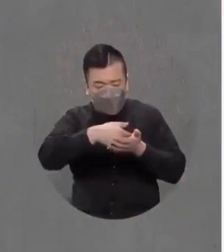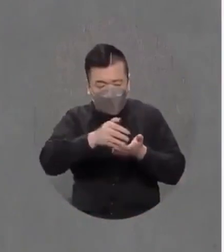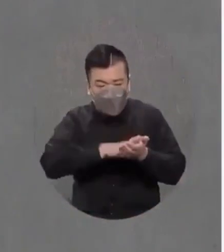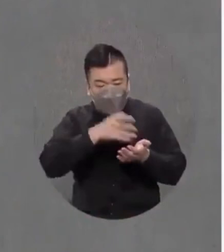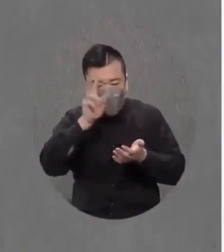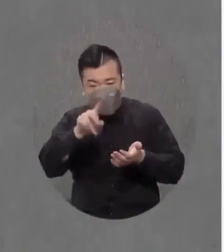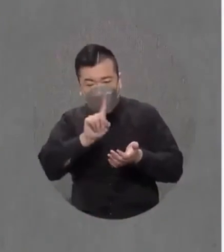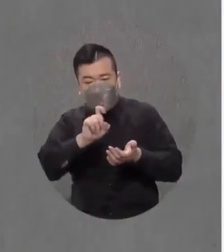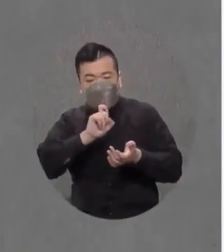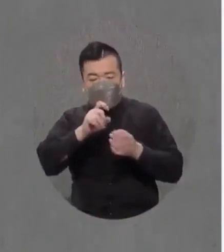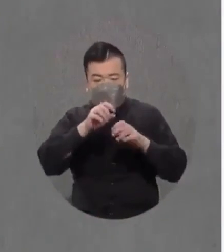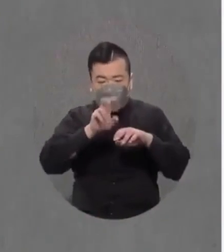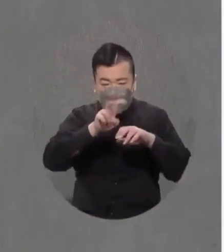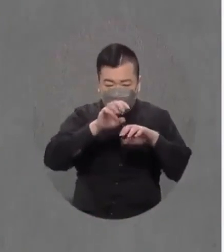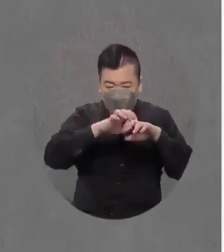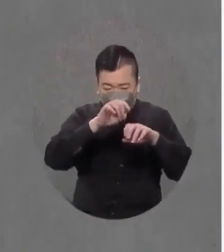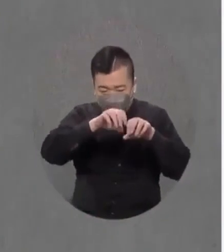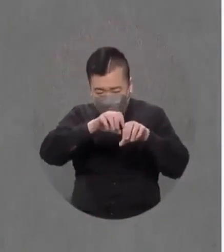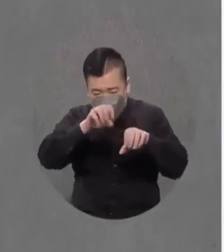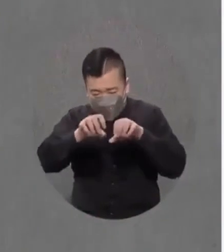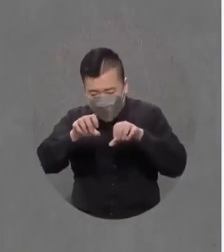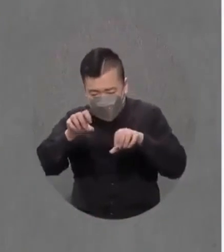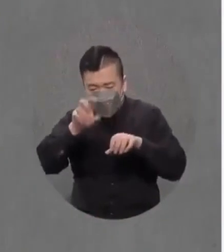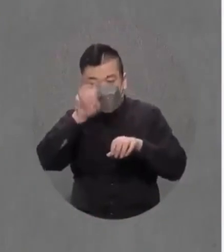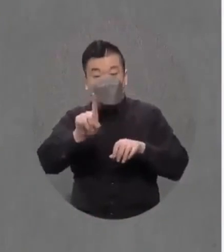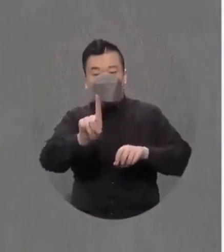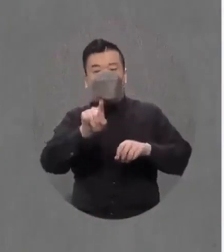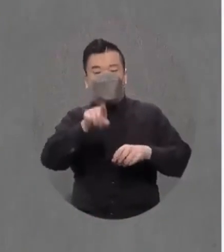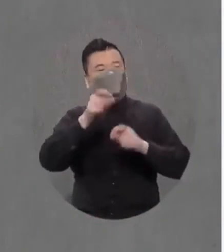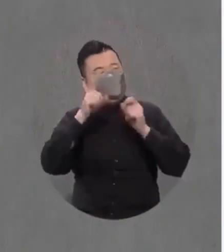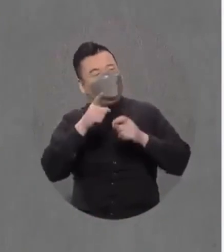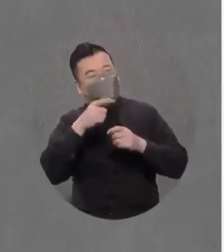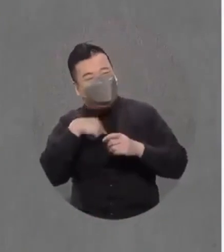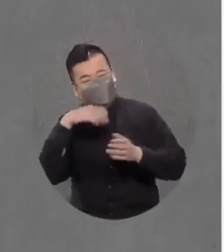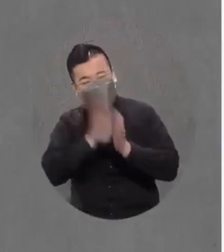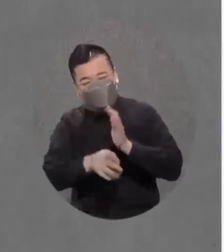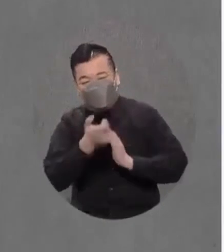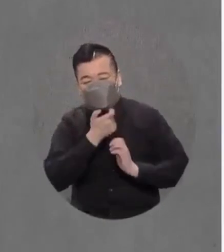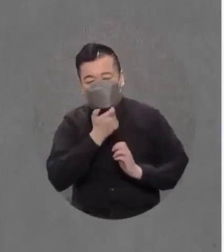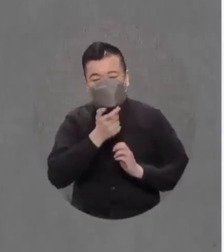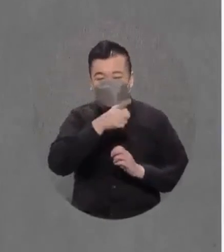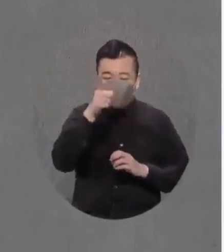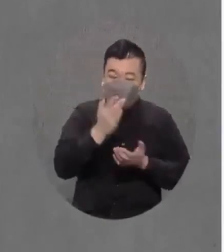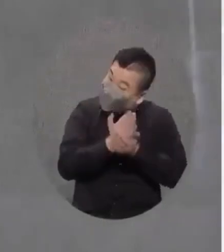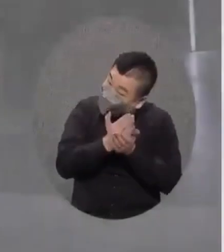佢又見到有打格仔嗰個效果出嚟嘅時候，咁呢個係一個好有趣嘅探索階段喺度，大家喺度試緊呢個數碼科